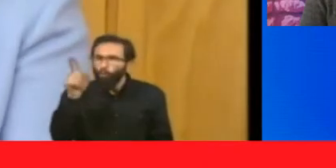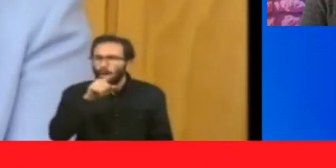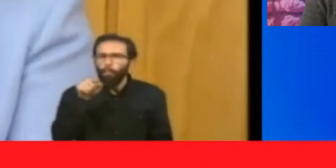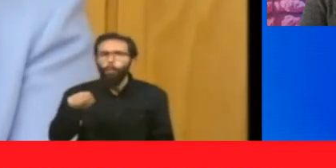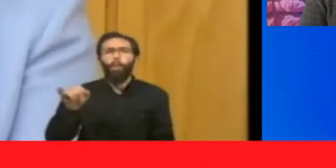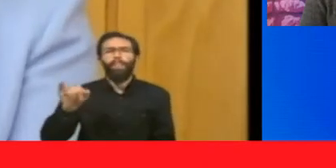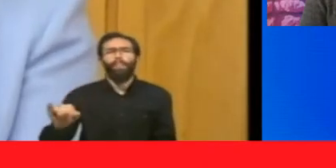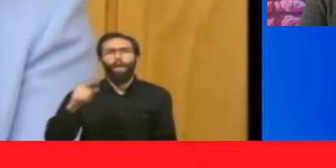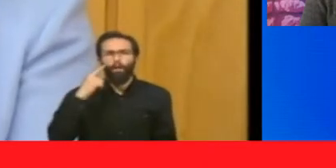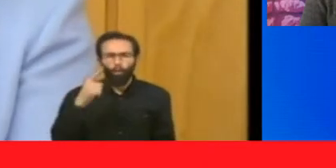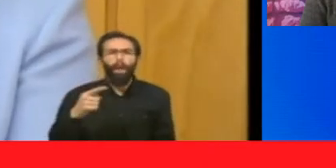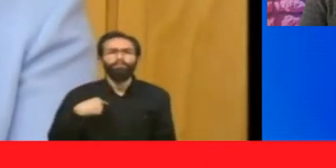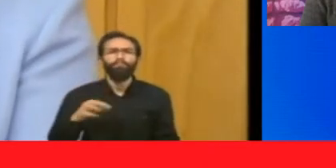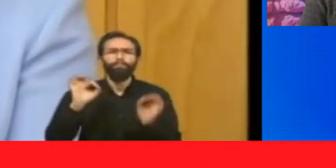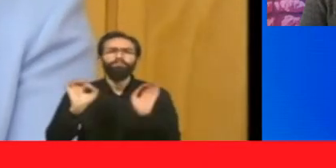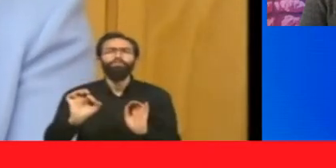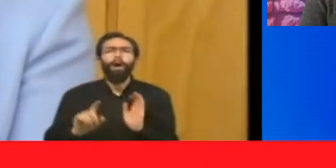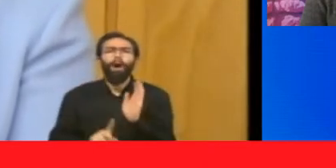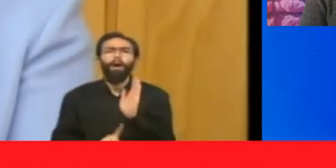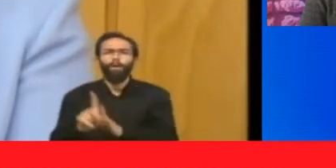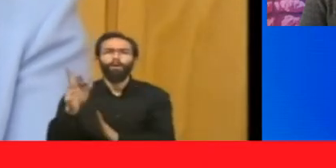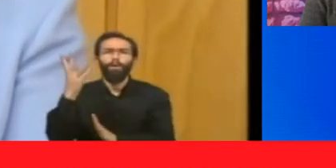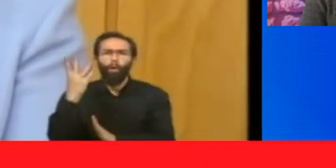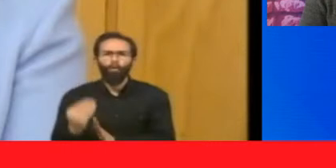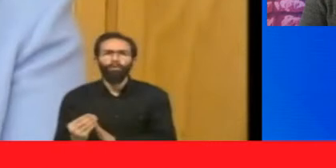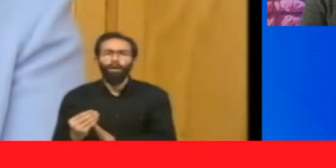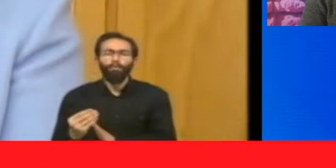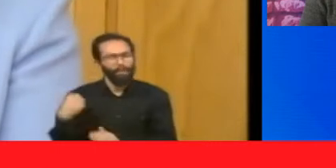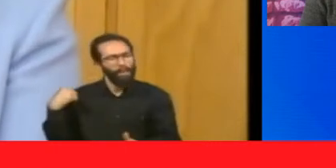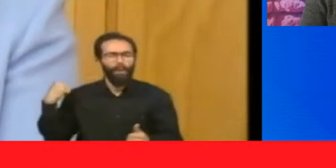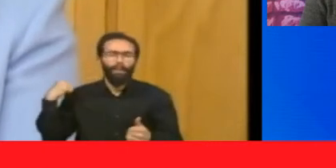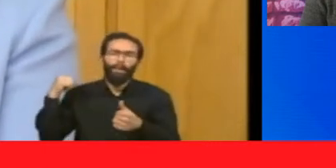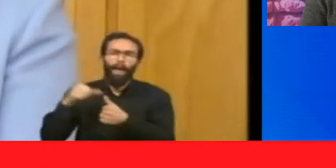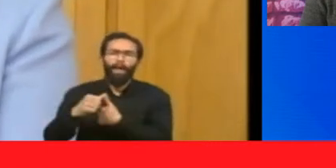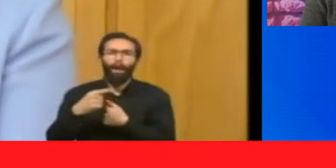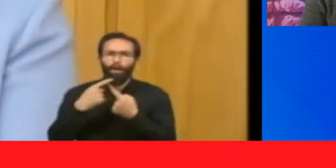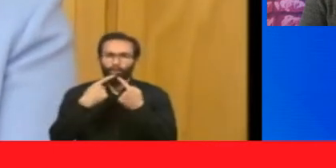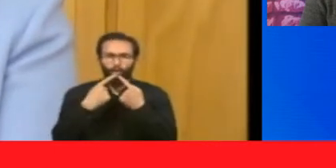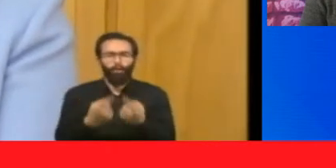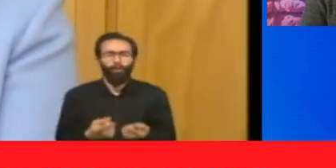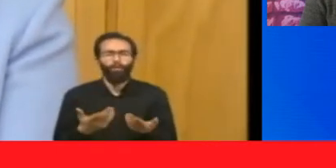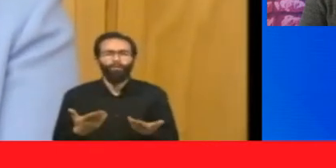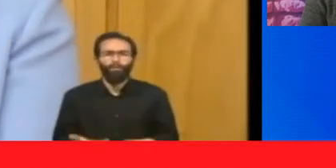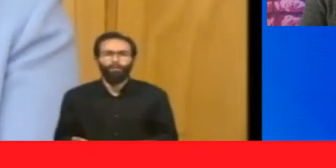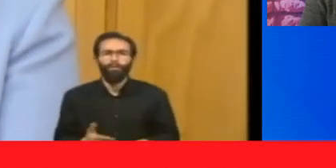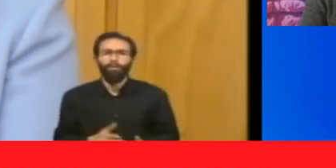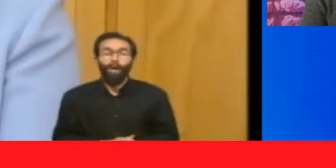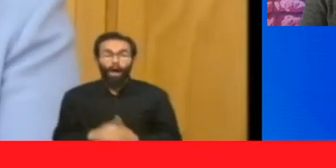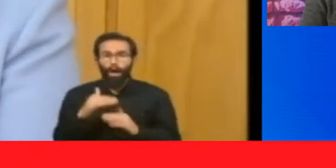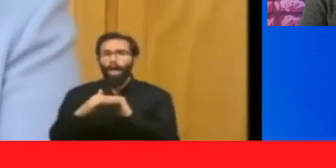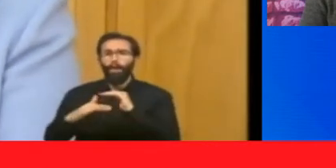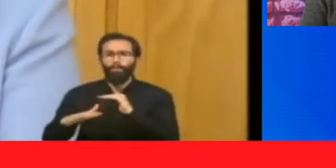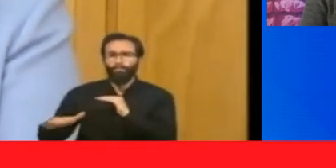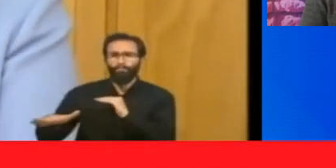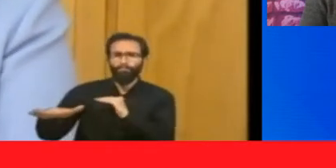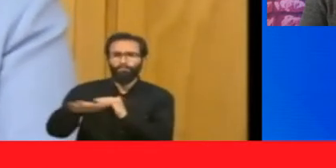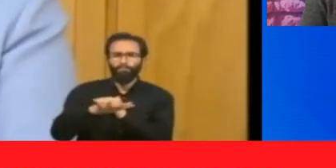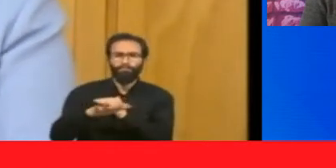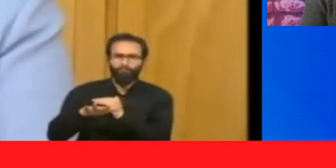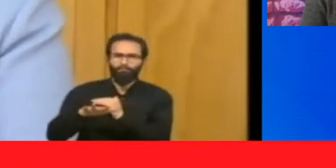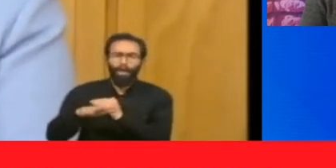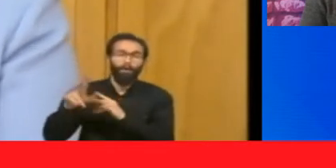mutlaka başarıya ulaştıracağımızı buradan bir kez daha ilan ediyoruz. Halklarımızın